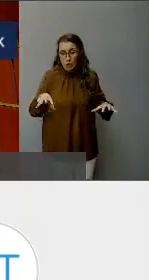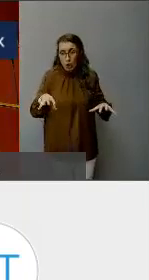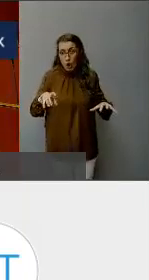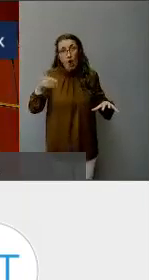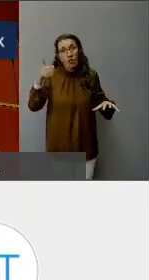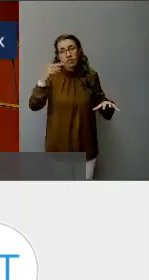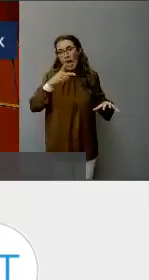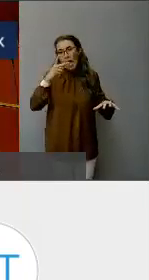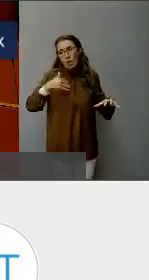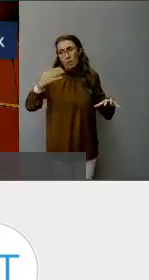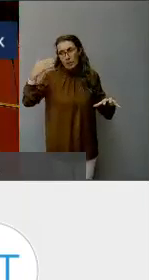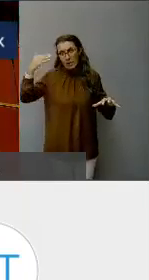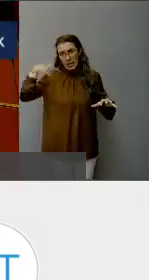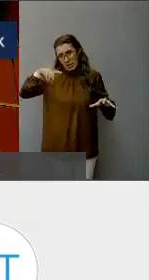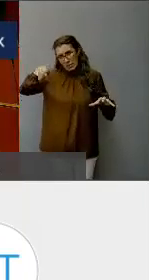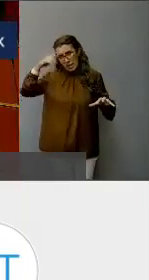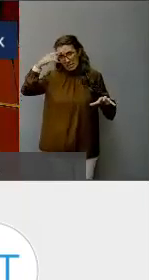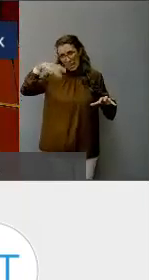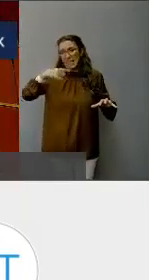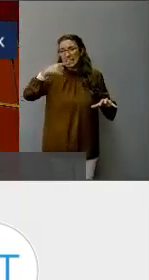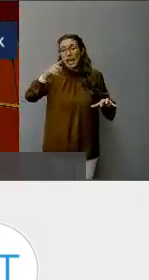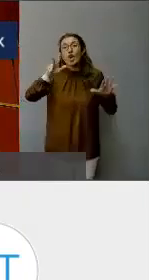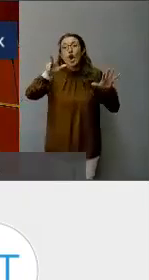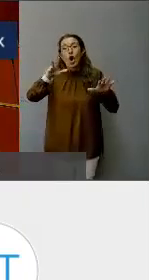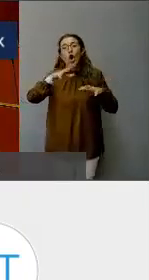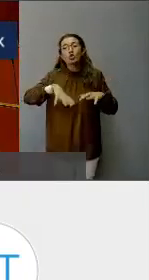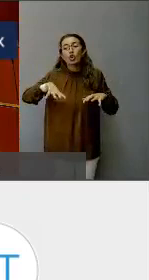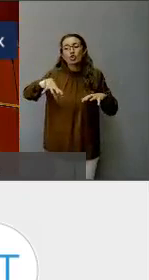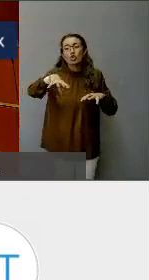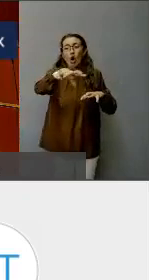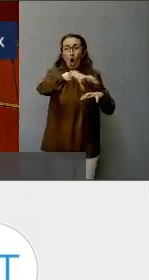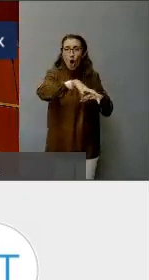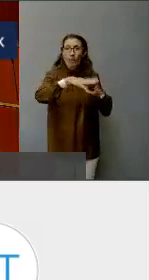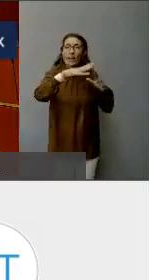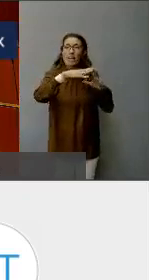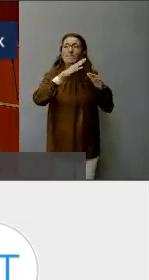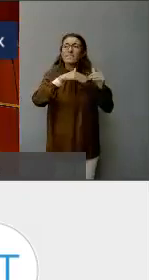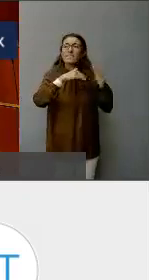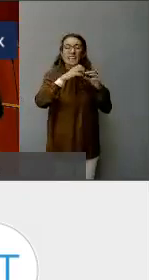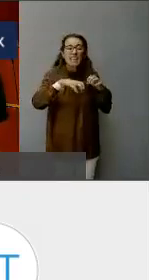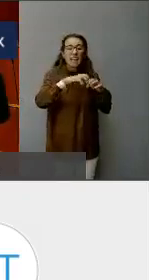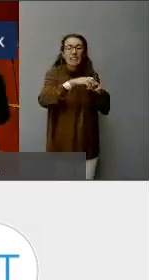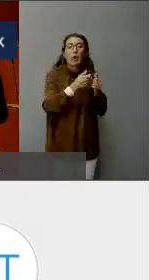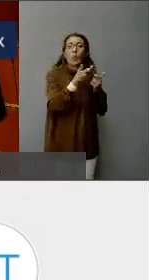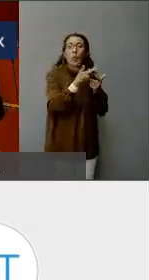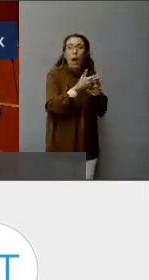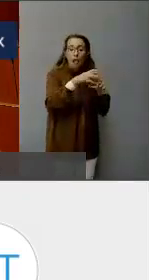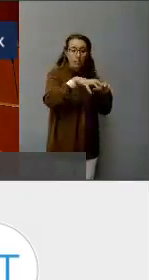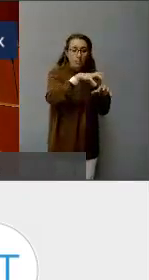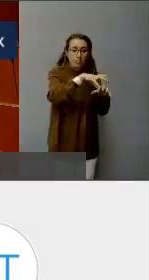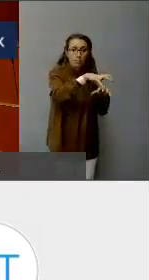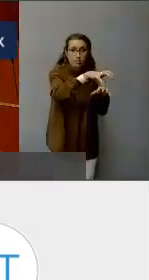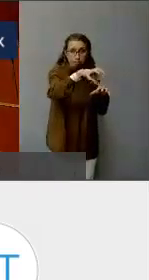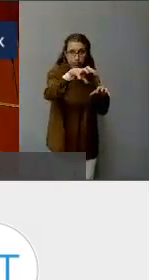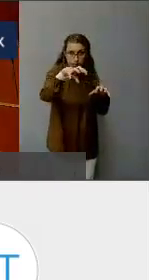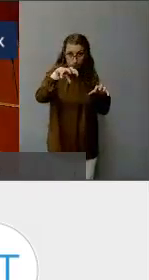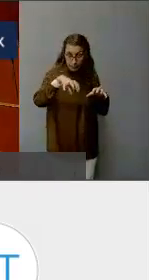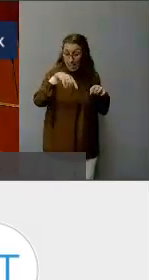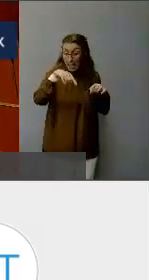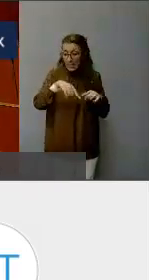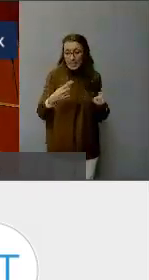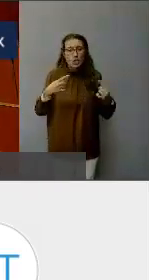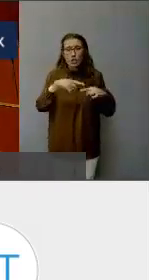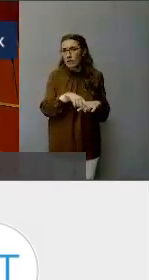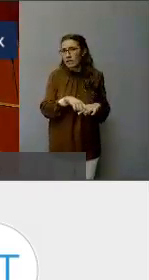numero di villette gli atterraggi per zona ma si sottolinea nella norma che questo atterraggio